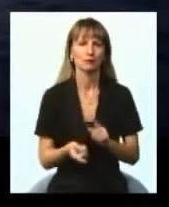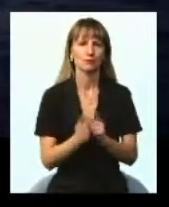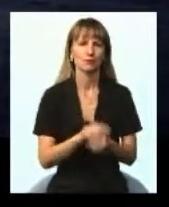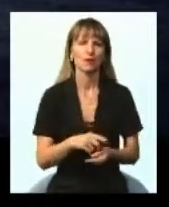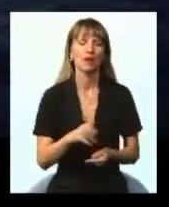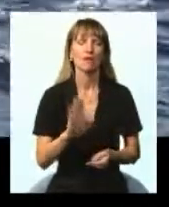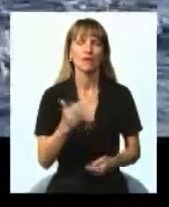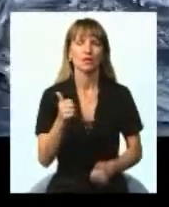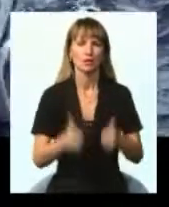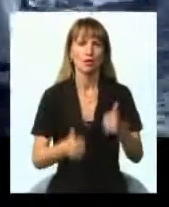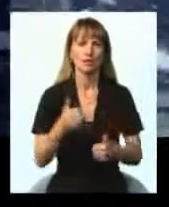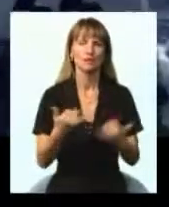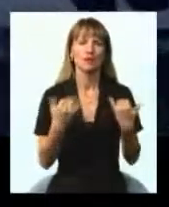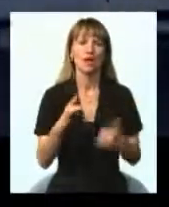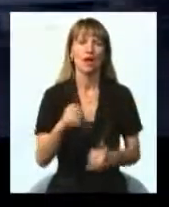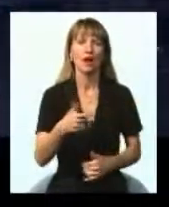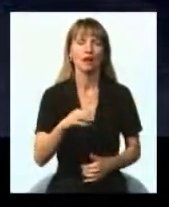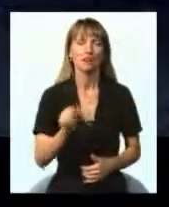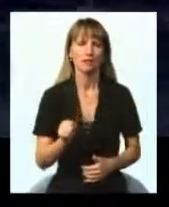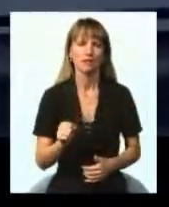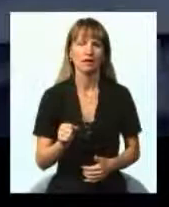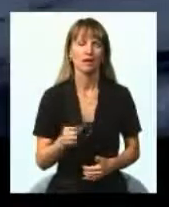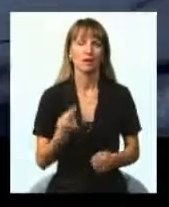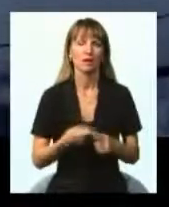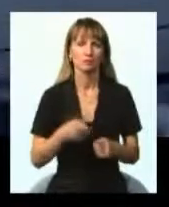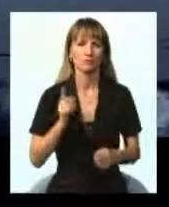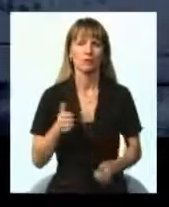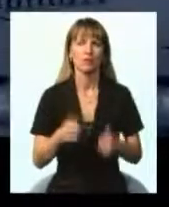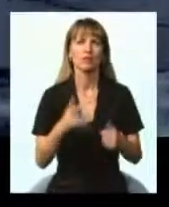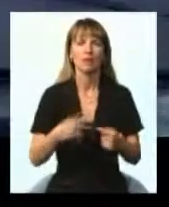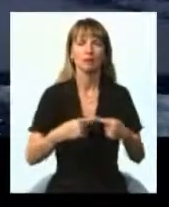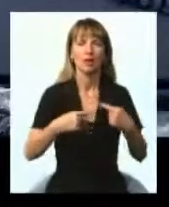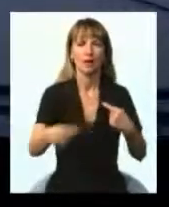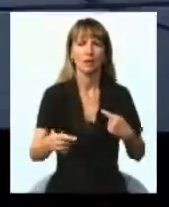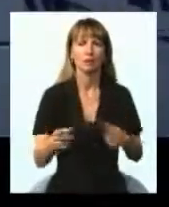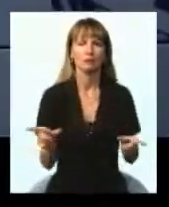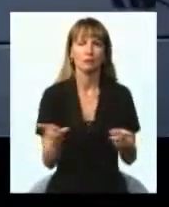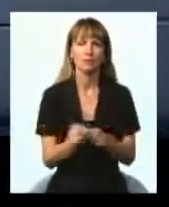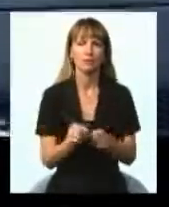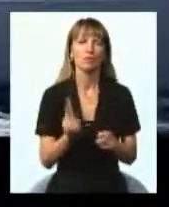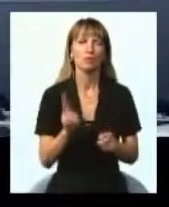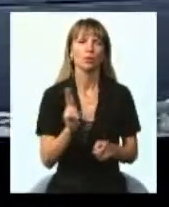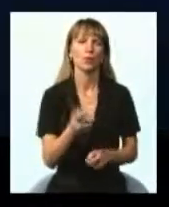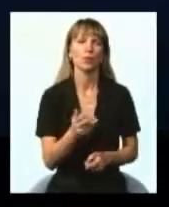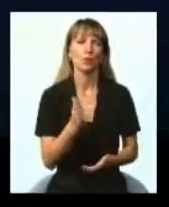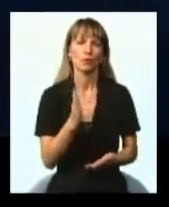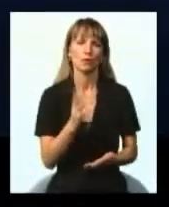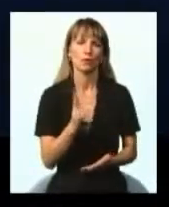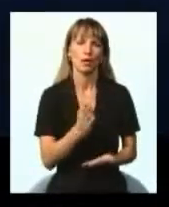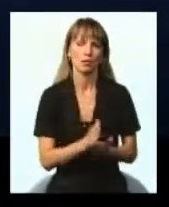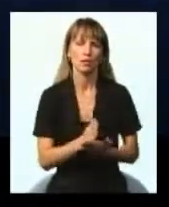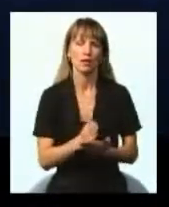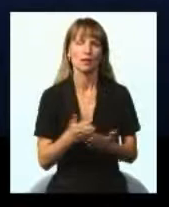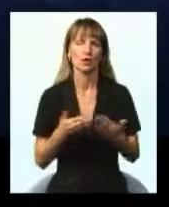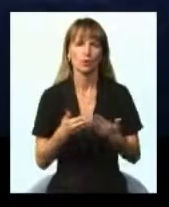офіційні змагання. Сьогодні регата – це парусні перегони на велику відстань. Приєднатися до них може кожен, хто має човен із